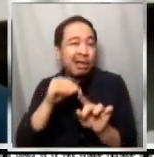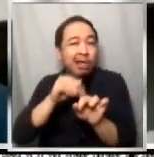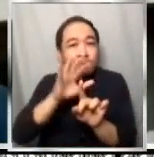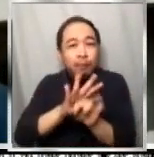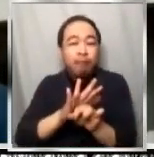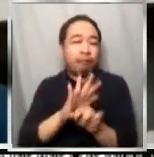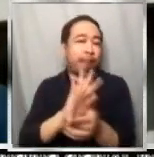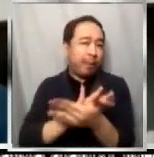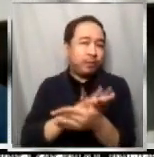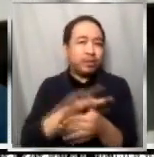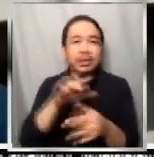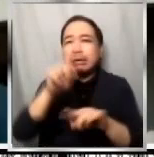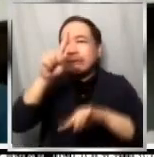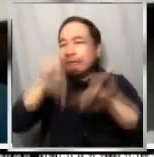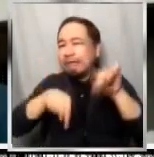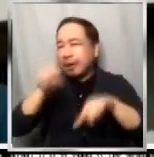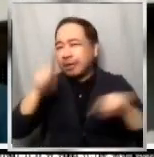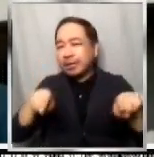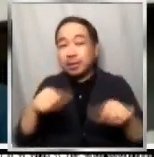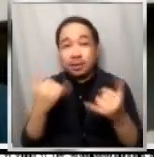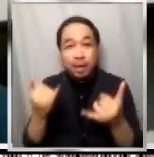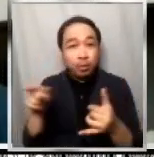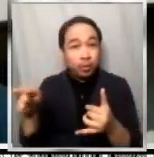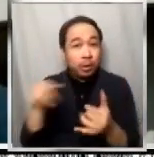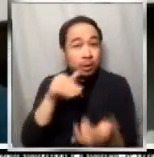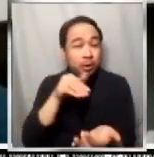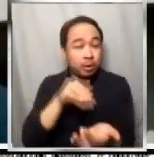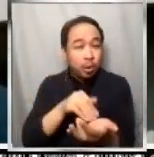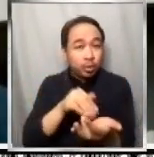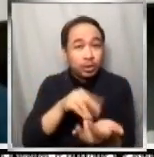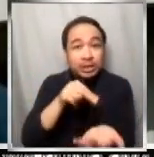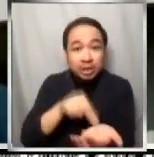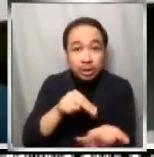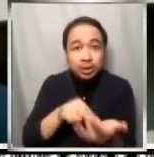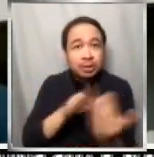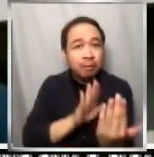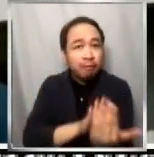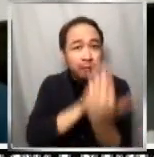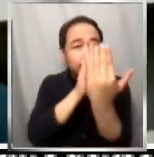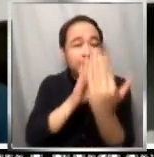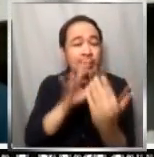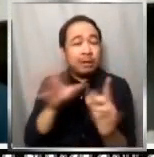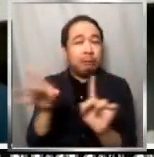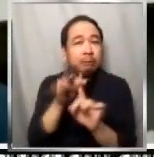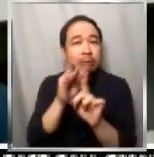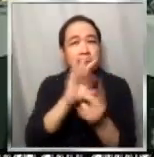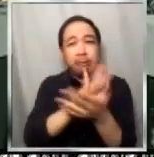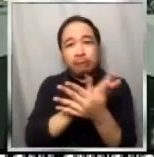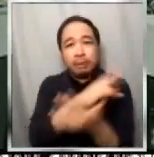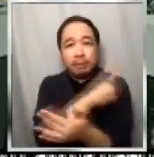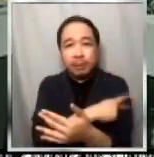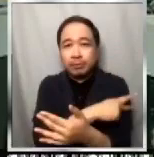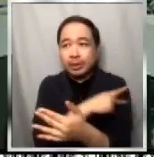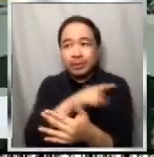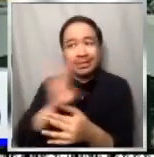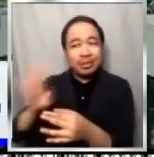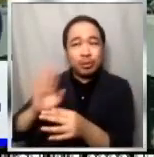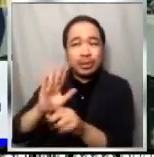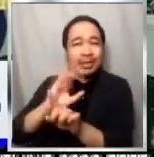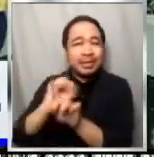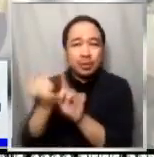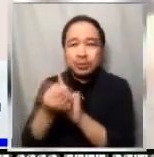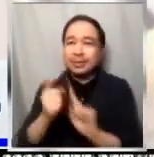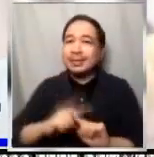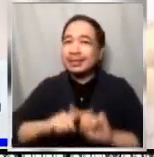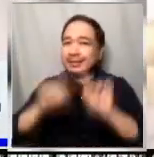at nurse natin na araw-araw nakaharap sa mga pasyenteng may COVID, iba po kasi talaga ang sitwasyon nila. Ang World Health